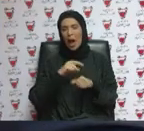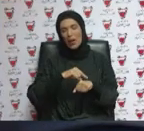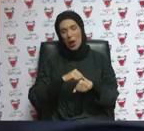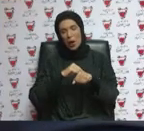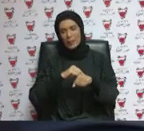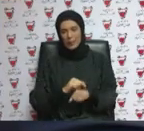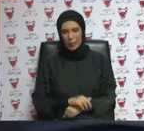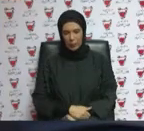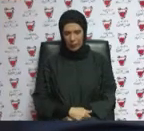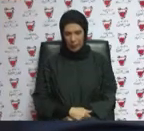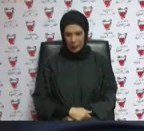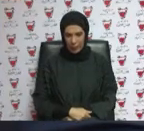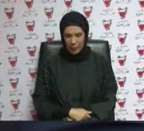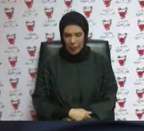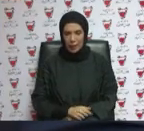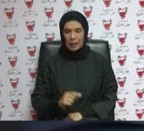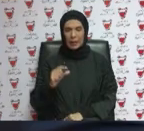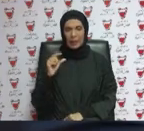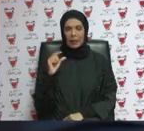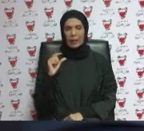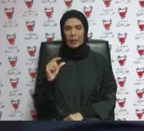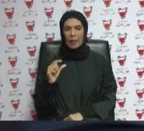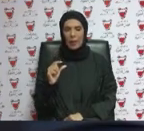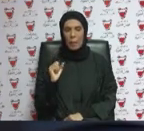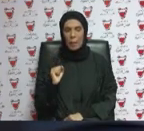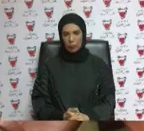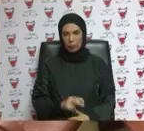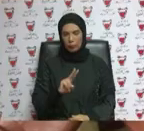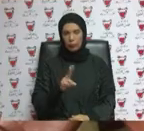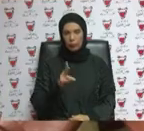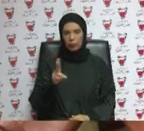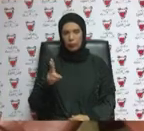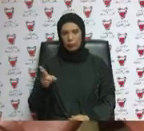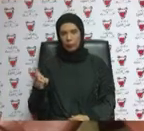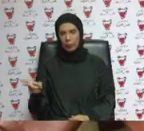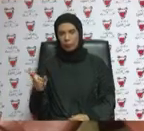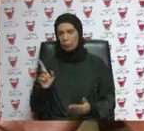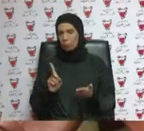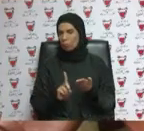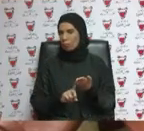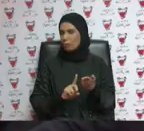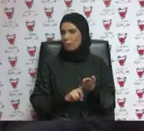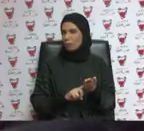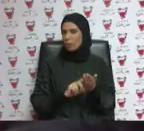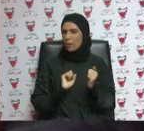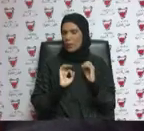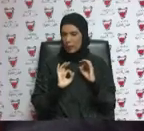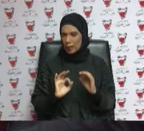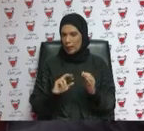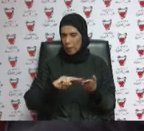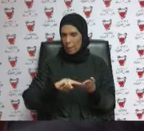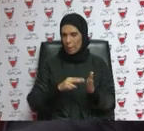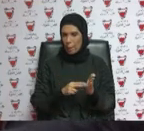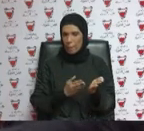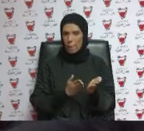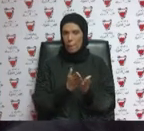أطمنكم كوزارة عمل وتنمية اجتماعية بأن هناك العديد من الضمانات، هناك عديد من الإجراءات يتم